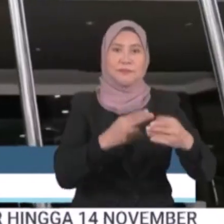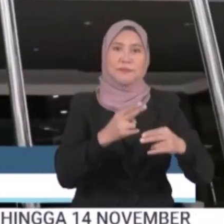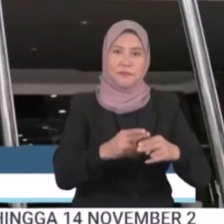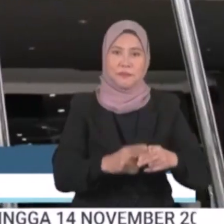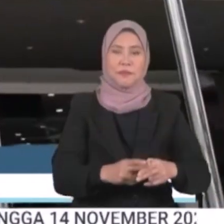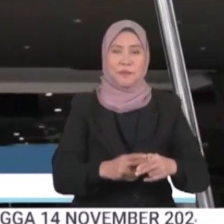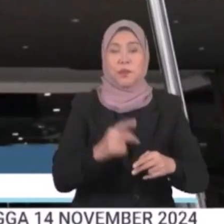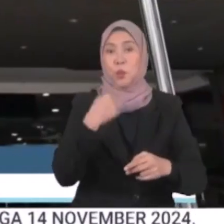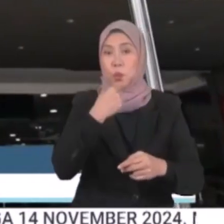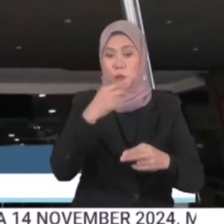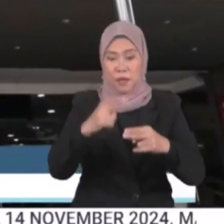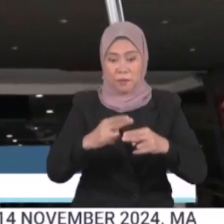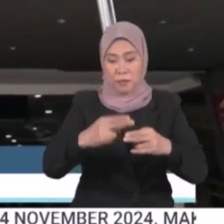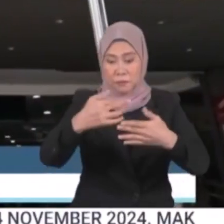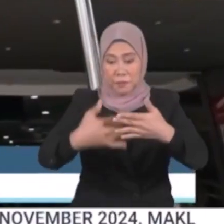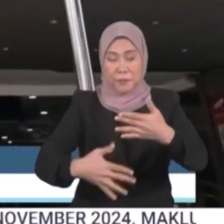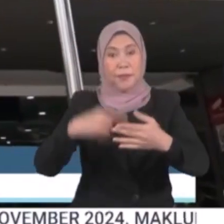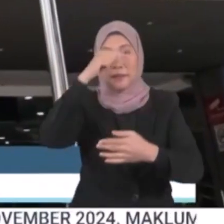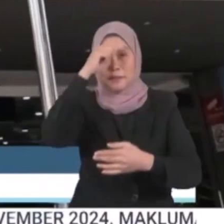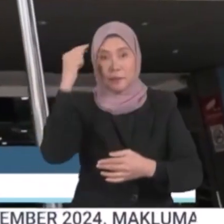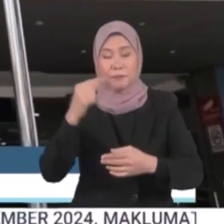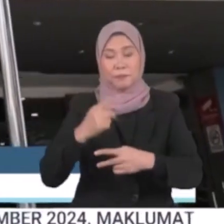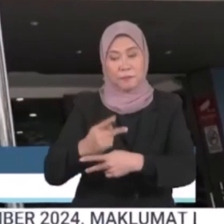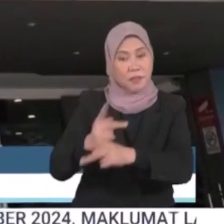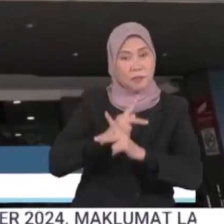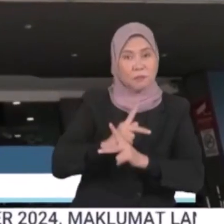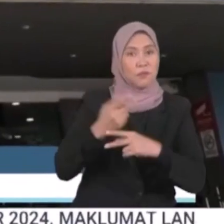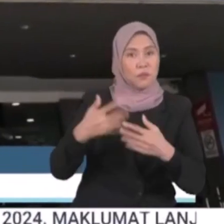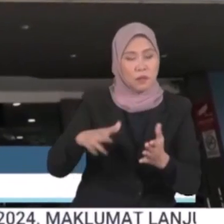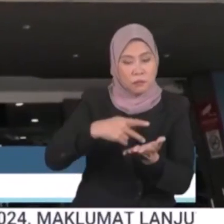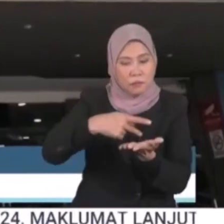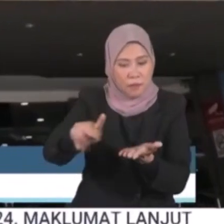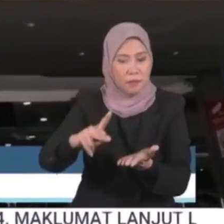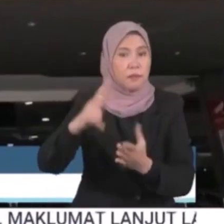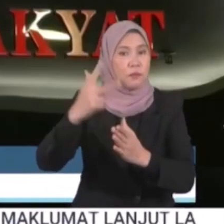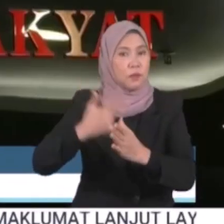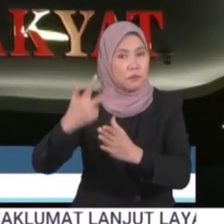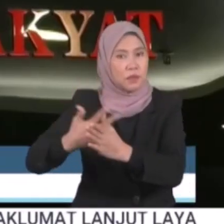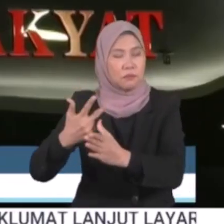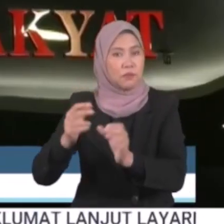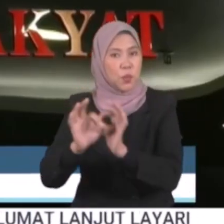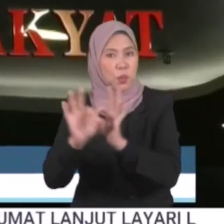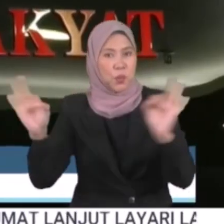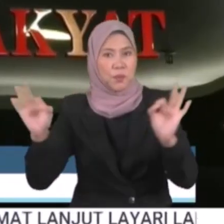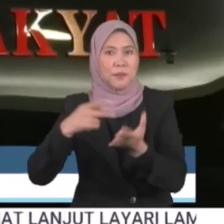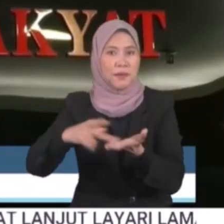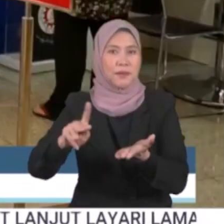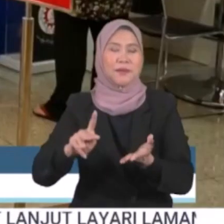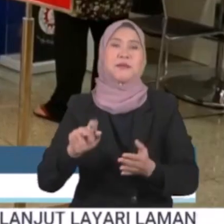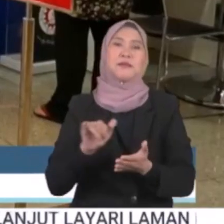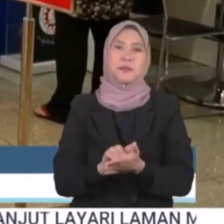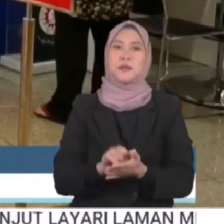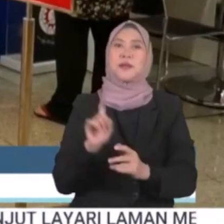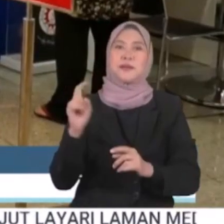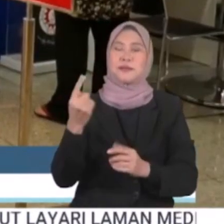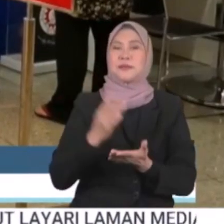Tindakan menyenarai hitam dibuat kepada peminjam yang gagal buat bayaran 3 bulan berturut-turut. Namun, ia